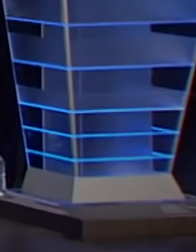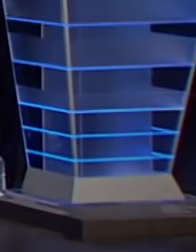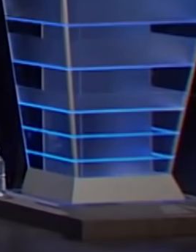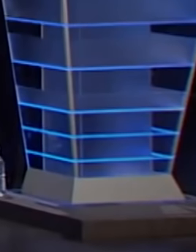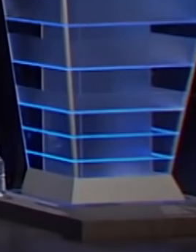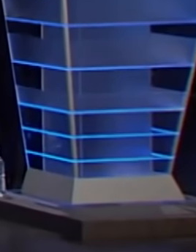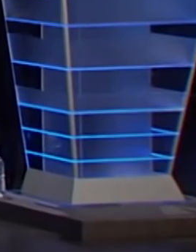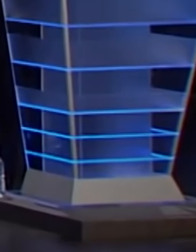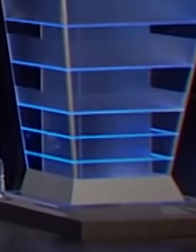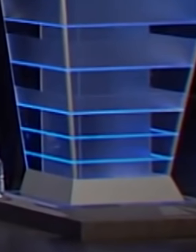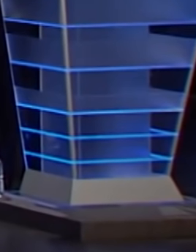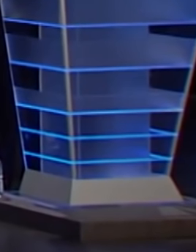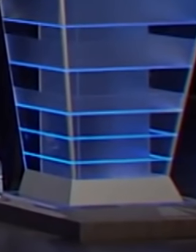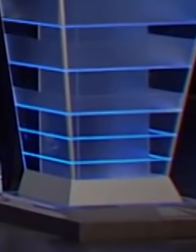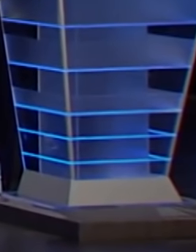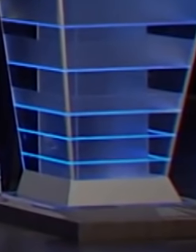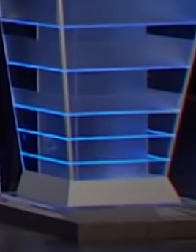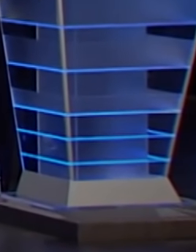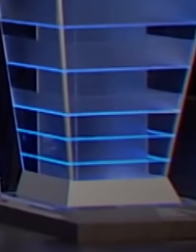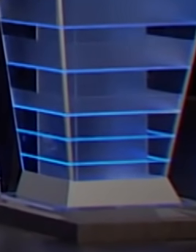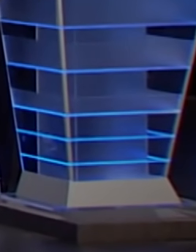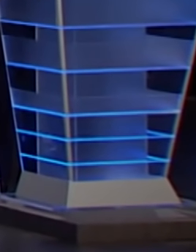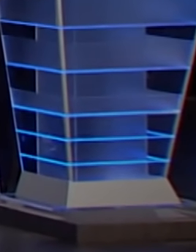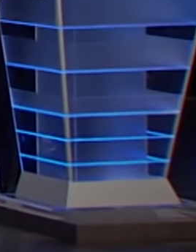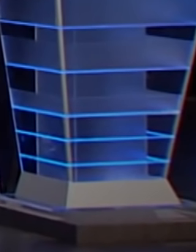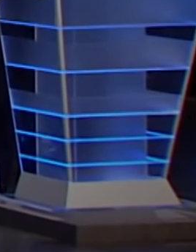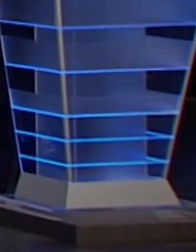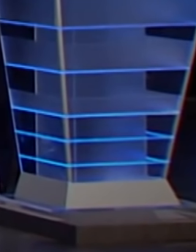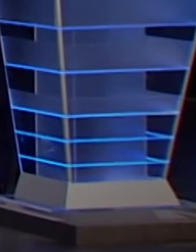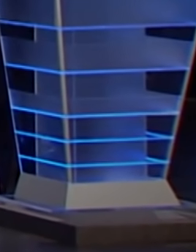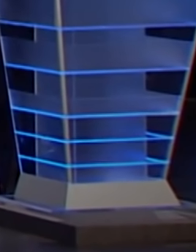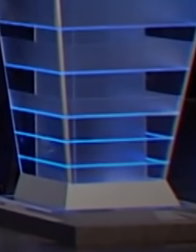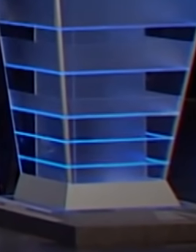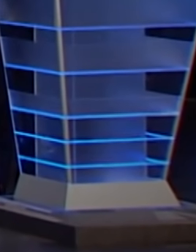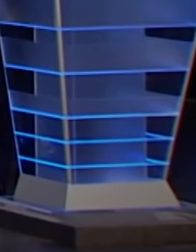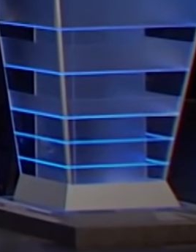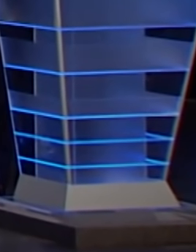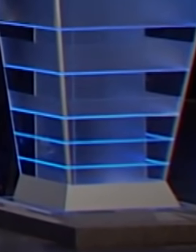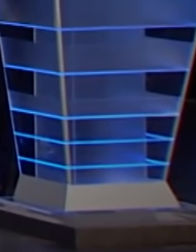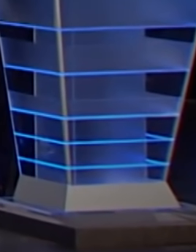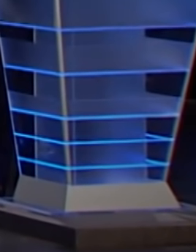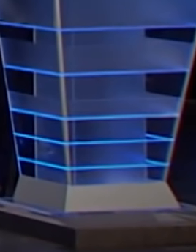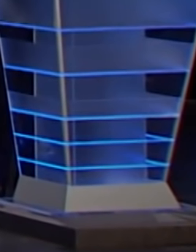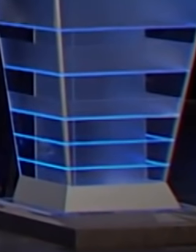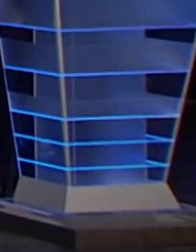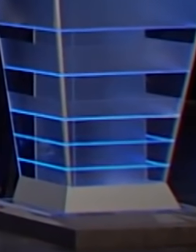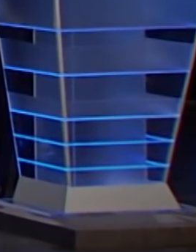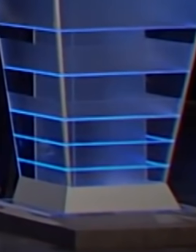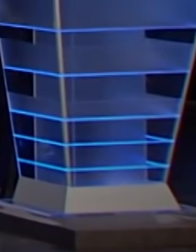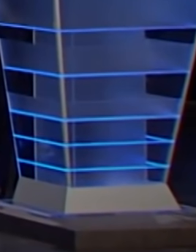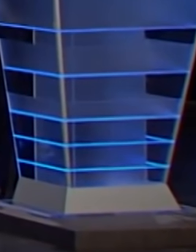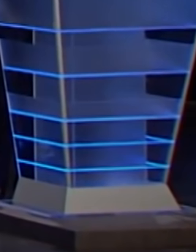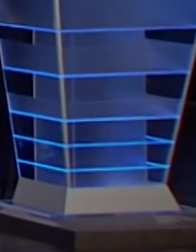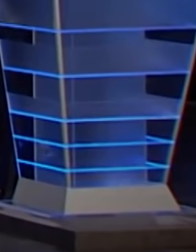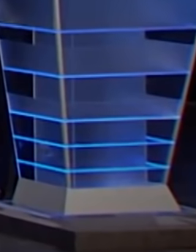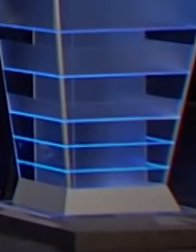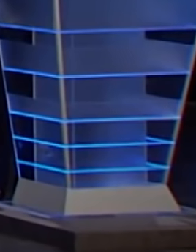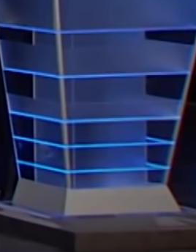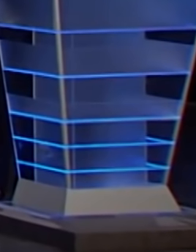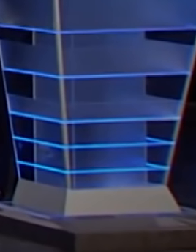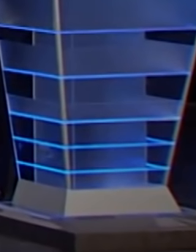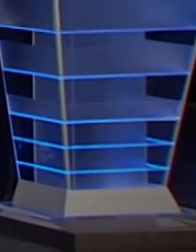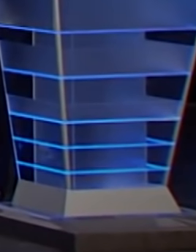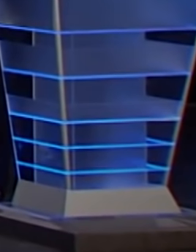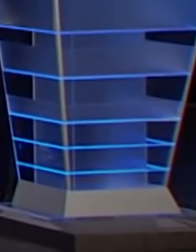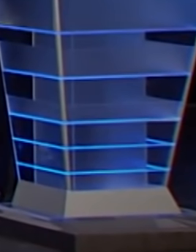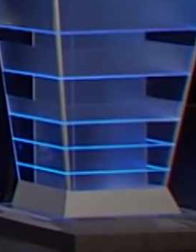뭘 하셨겠어요? 아니 그렇게 아니, 답을 그냥 하시면 돼요. 아니 후보님이 가르쳐 주세요. 이걸 좀 하라고. 좋습니다. 할 수 있는 게 뭔지.